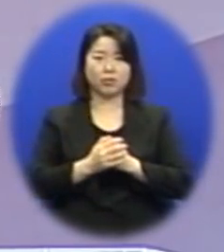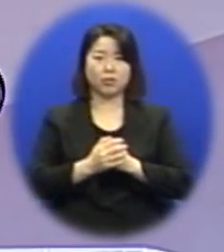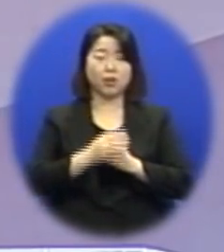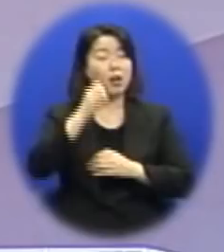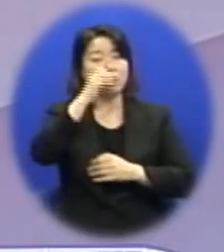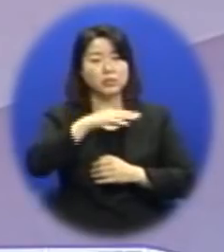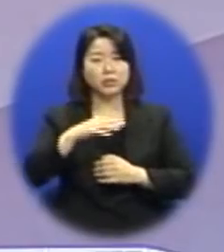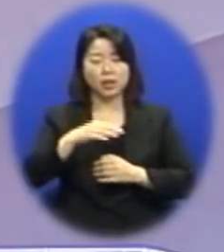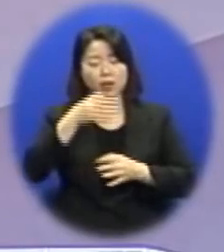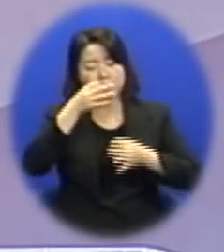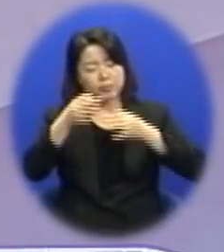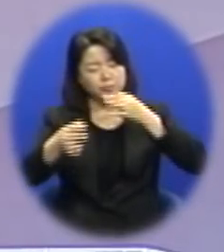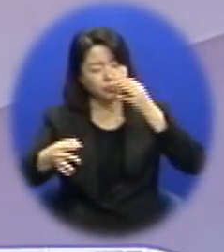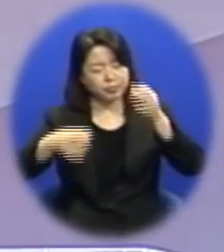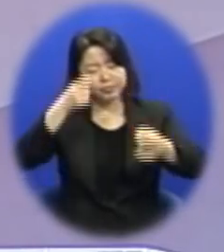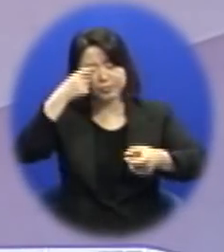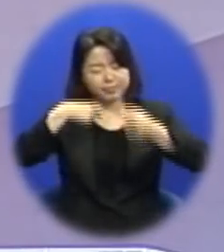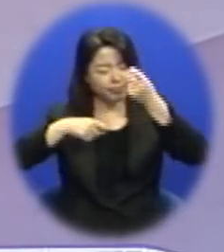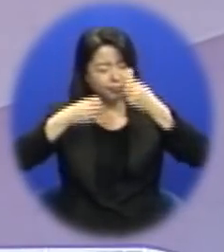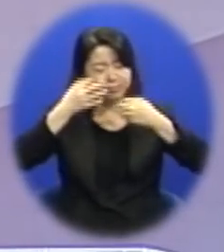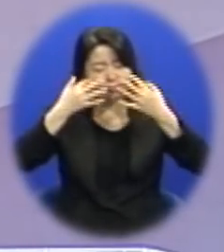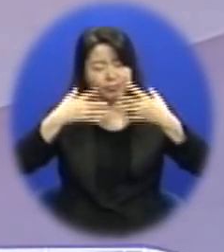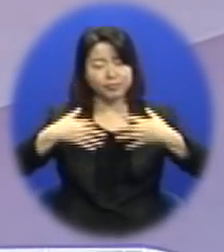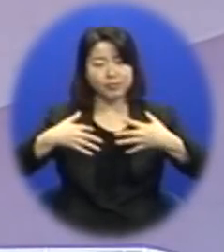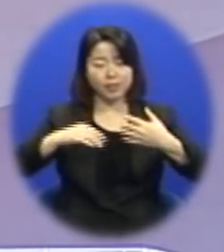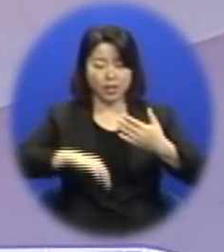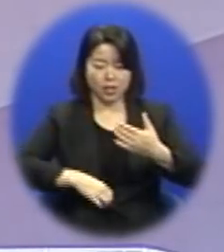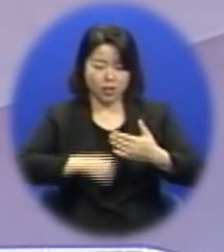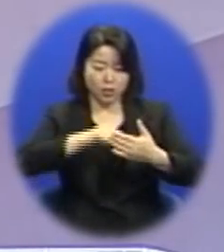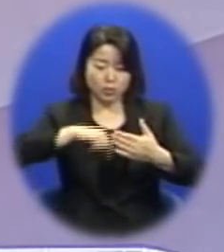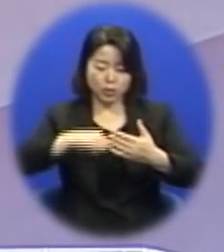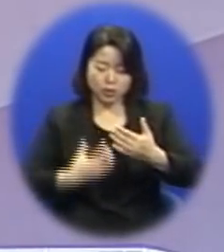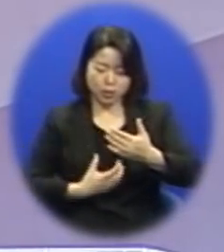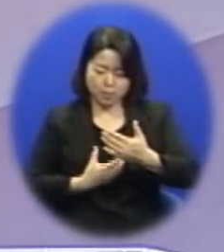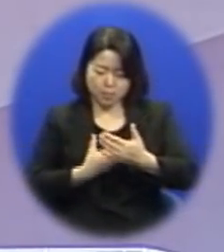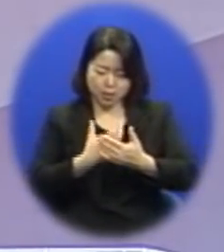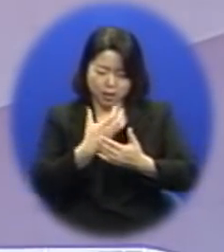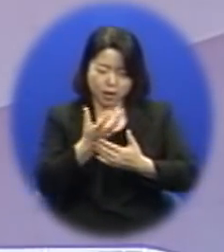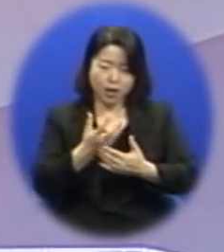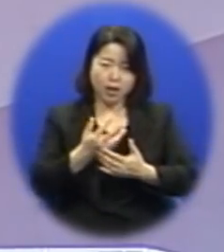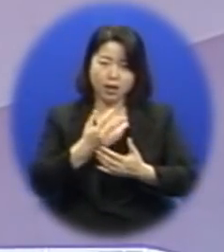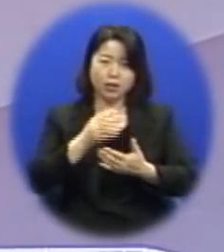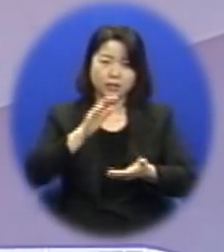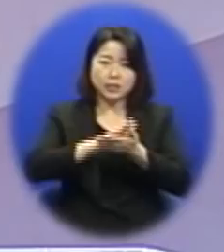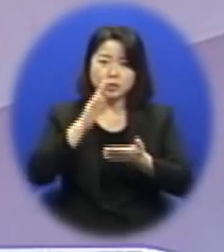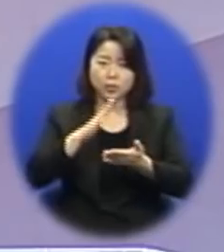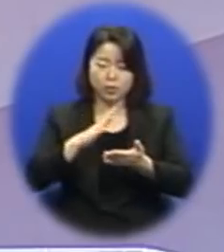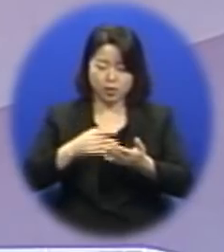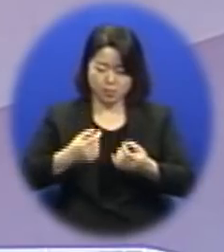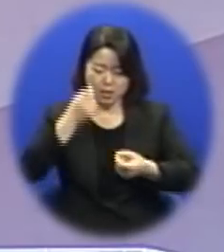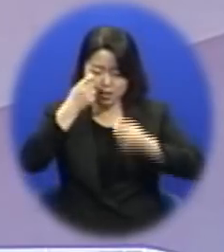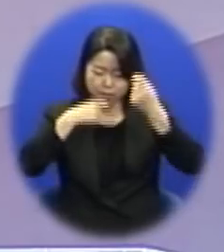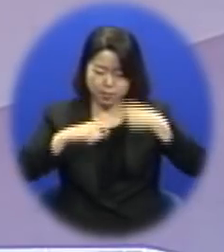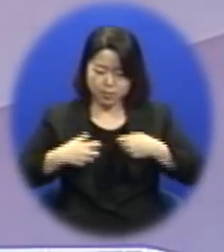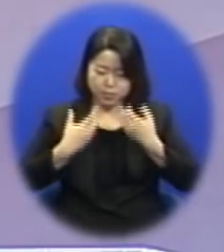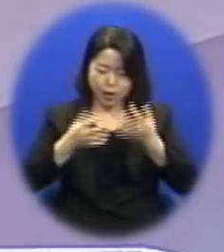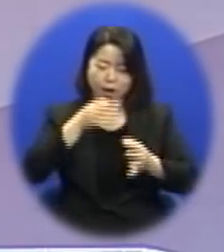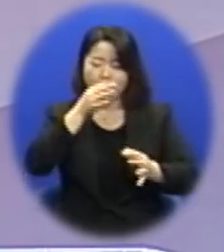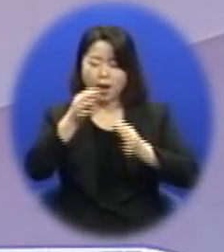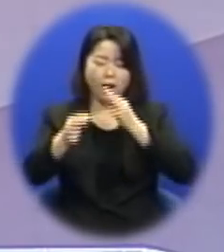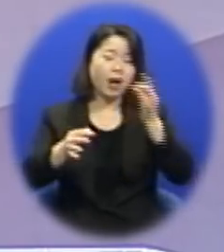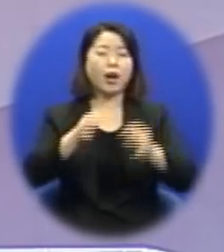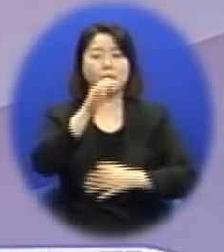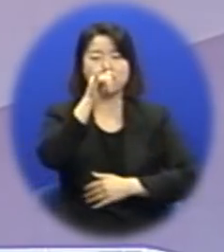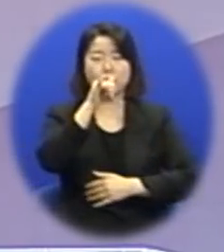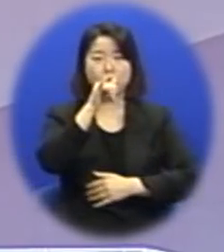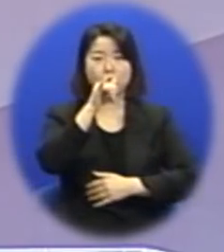그냥 오열 했대요 그냥 속에서부터 뜨거운게 치미로 오르는 통곡을 했대요